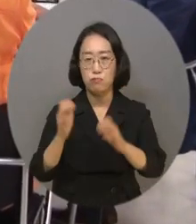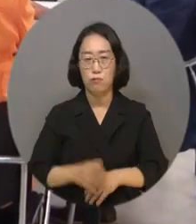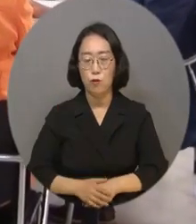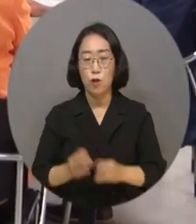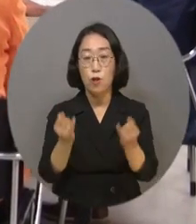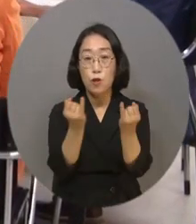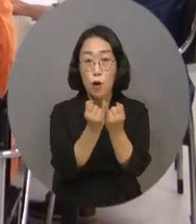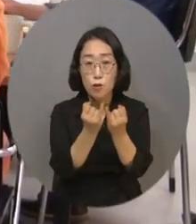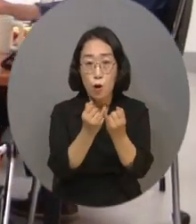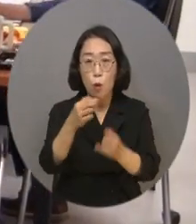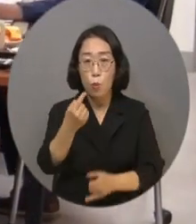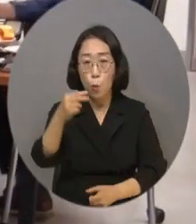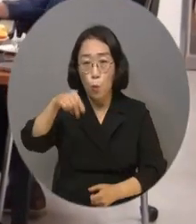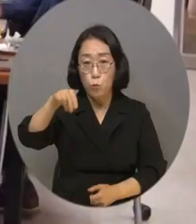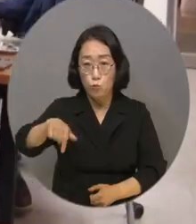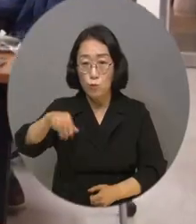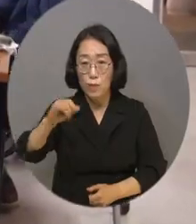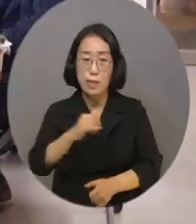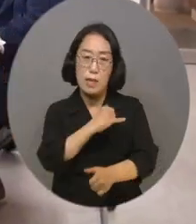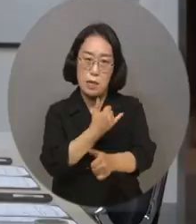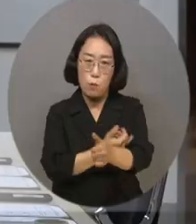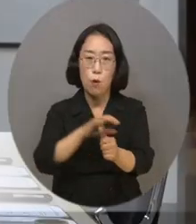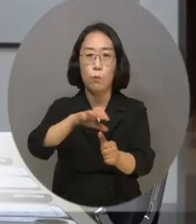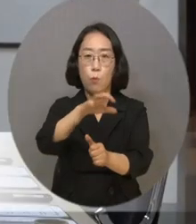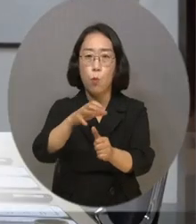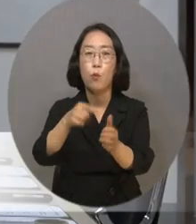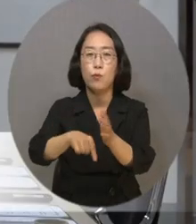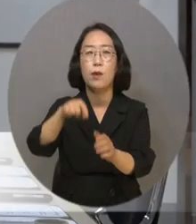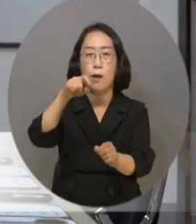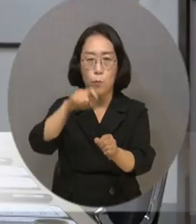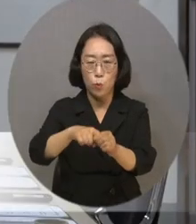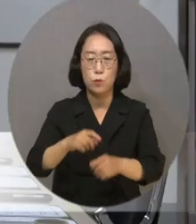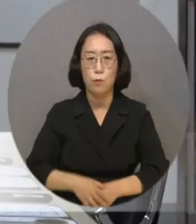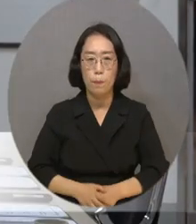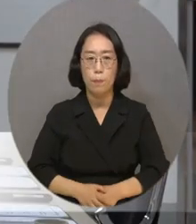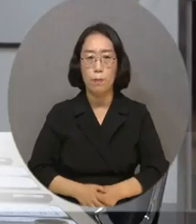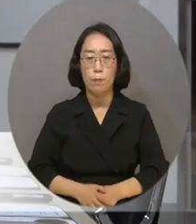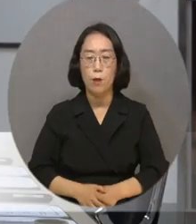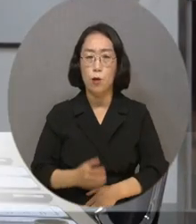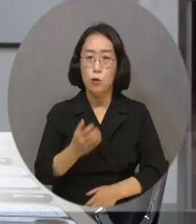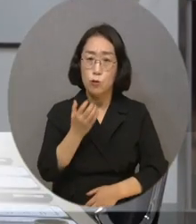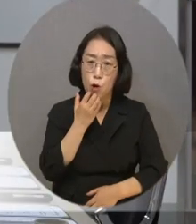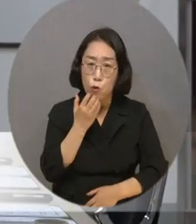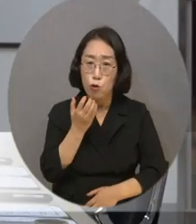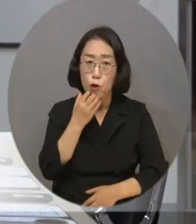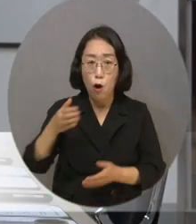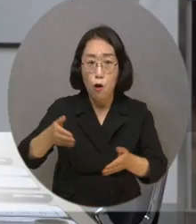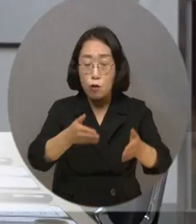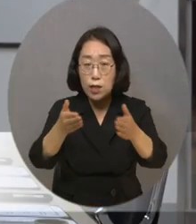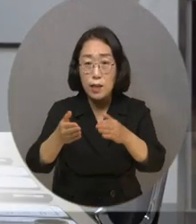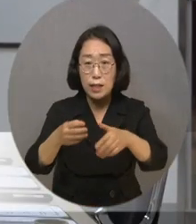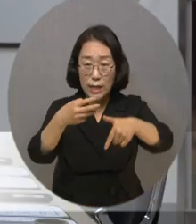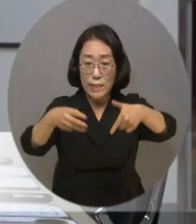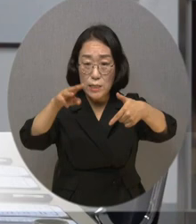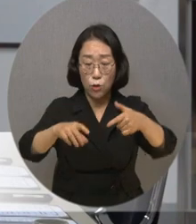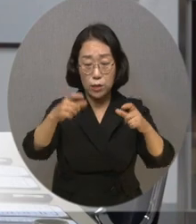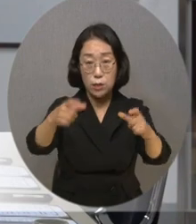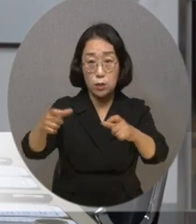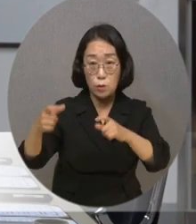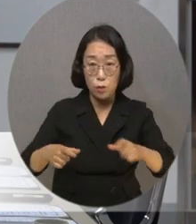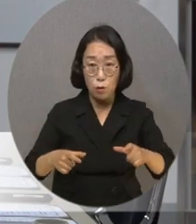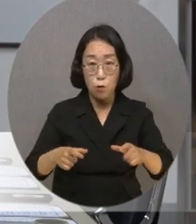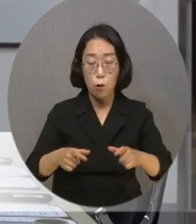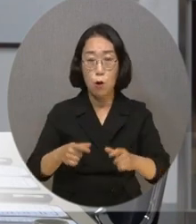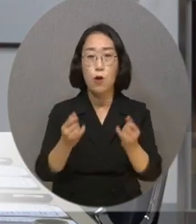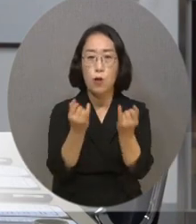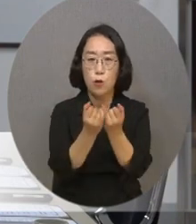인권 보호를 위한 논의가 이루어지는 자리였습니다. 어떻게 하면 서울, 경기, 인천 지역의 여성 노숙인의 문제를 해결할